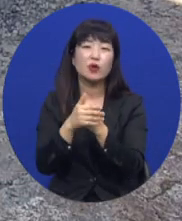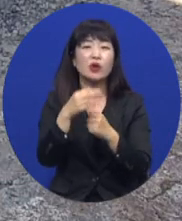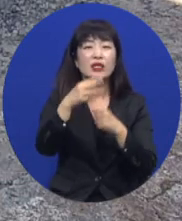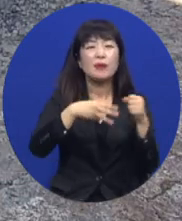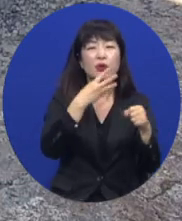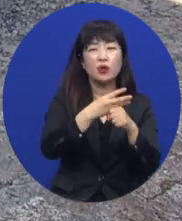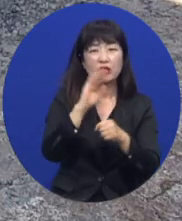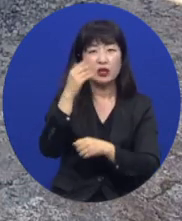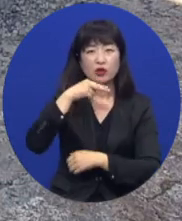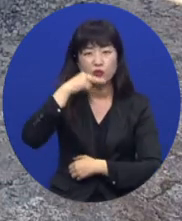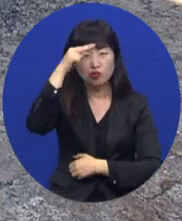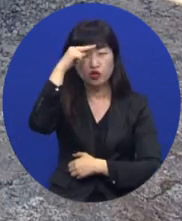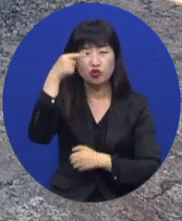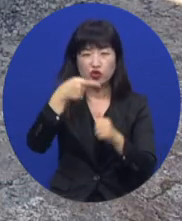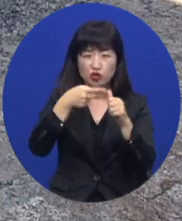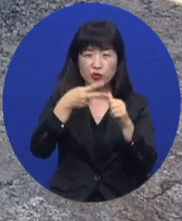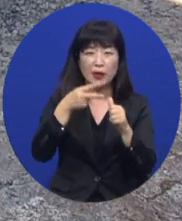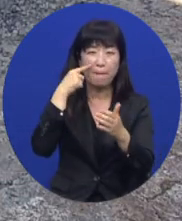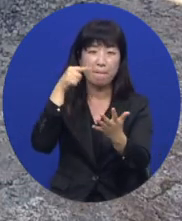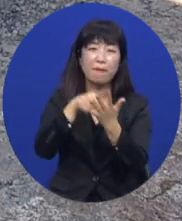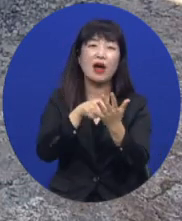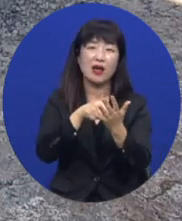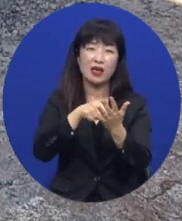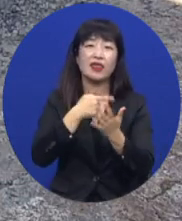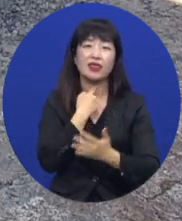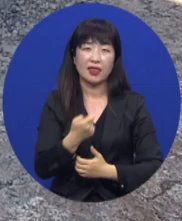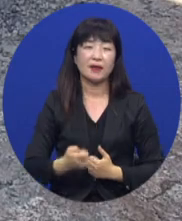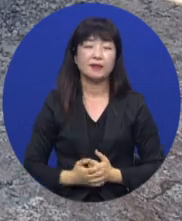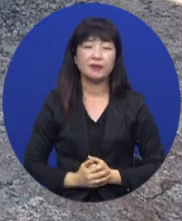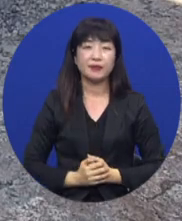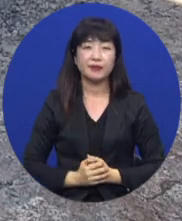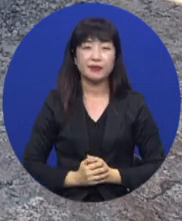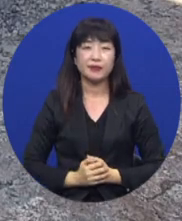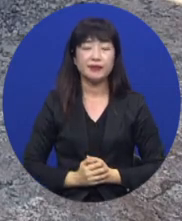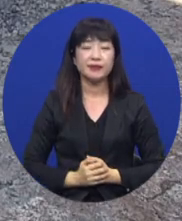음주운전으로 두 차례 적발 되기도 했었습니다